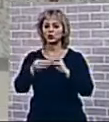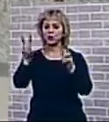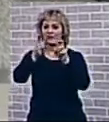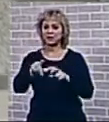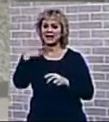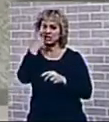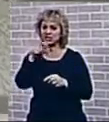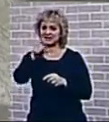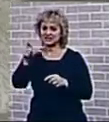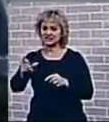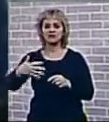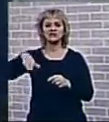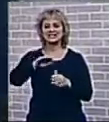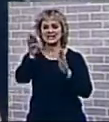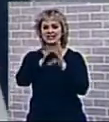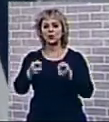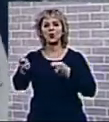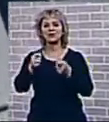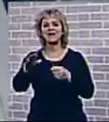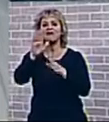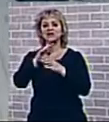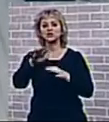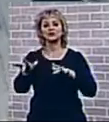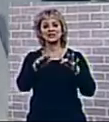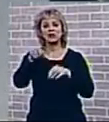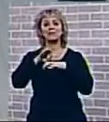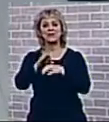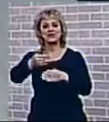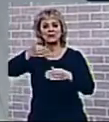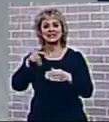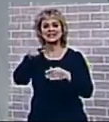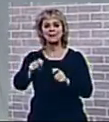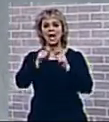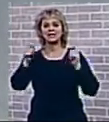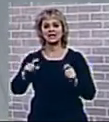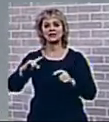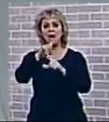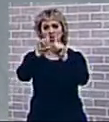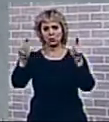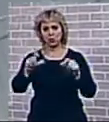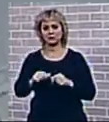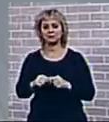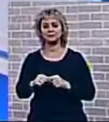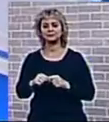проверку личного состава и всех систем управления воздушным движением проведут перед самым открытием аэропорта.